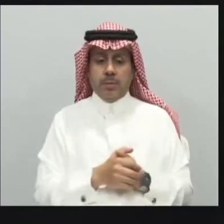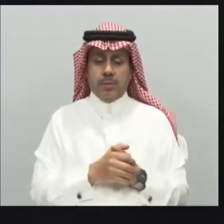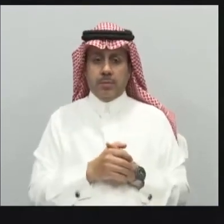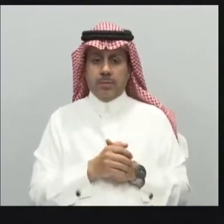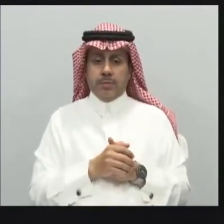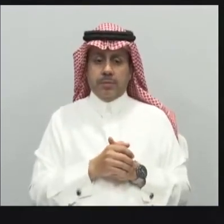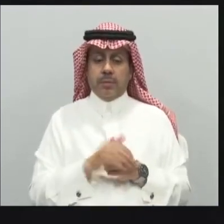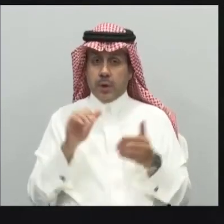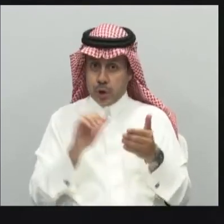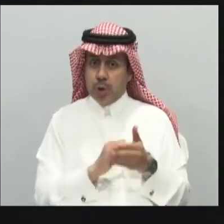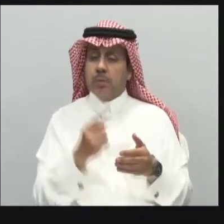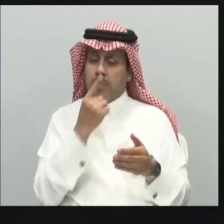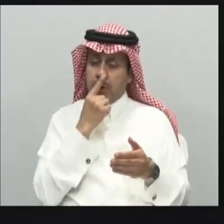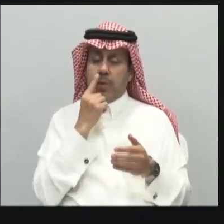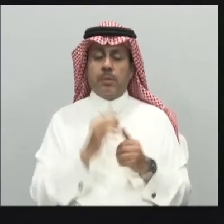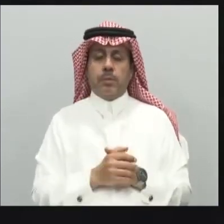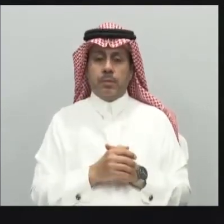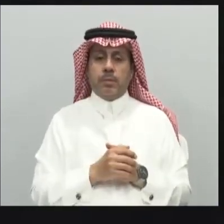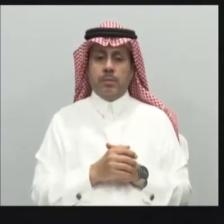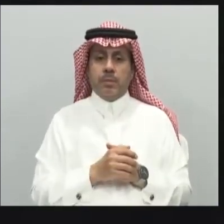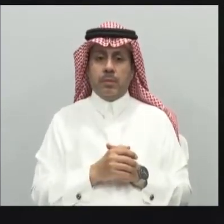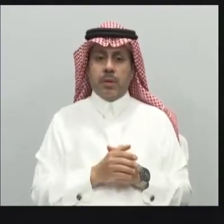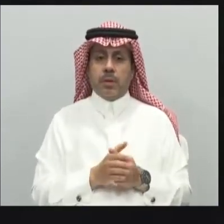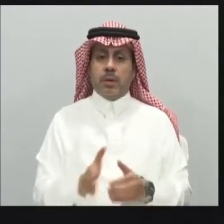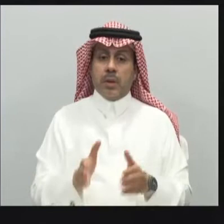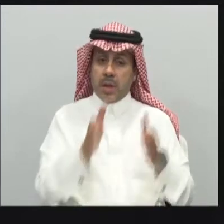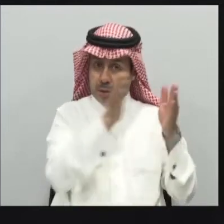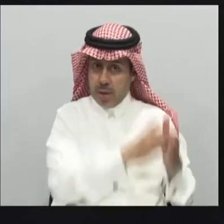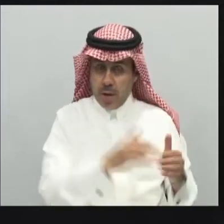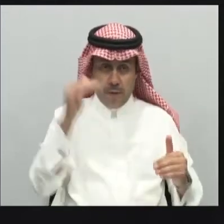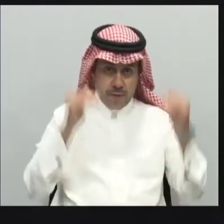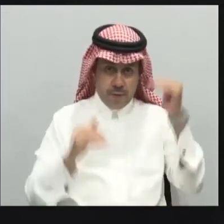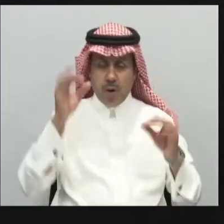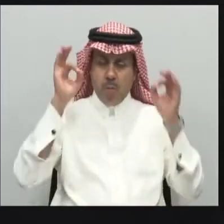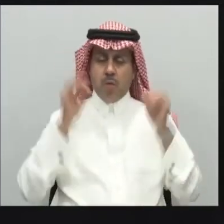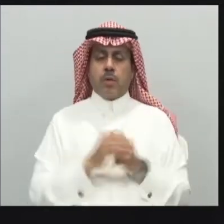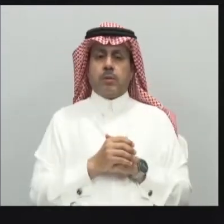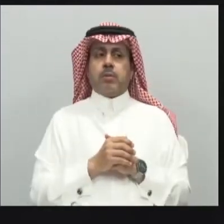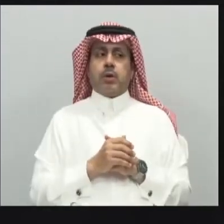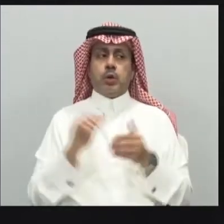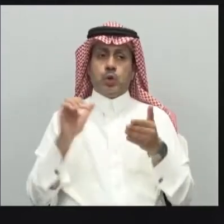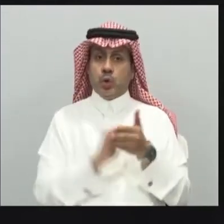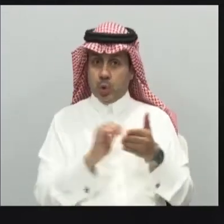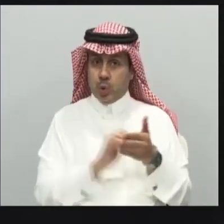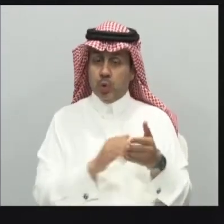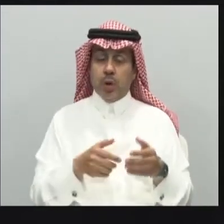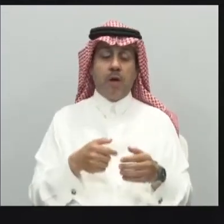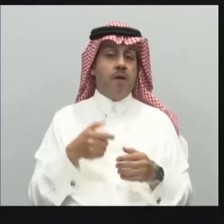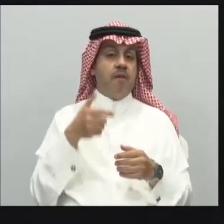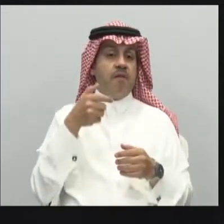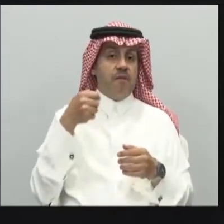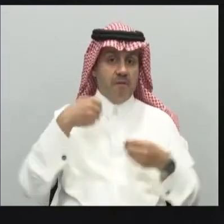فهذا الشرط مقبول هنا ناتي الى فرق مهم بين الشروط في البيع وبين